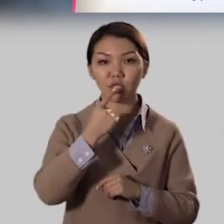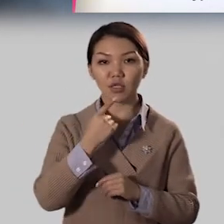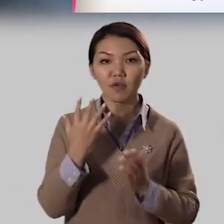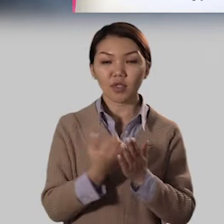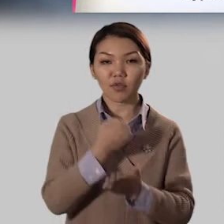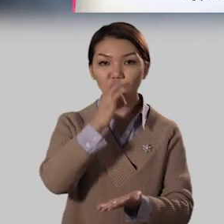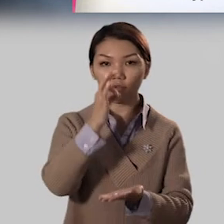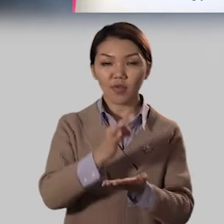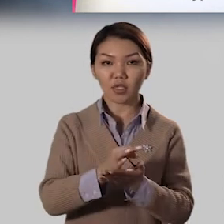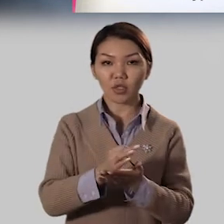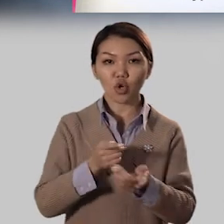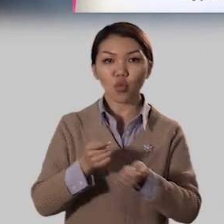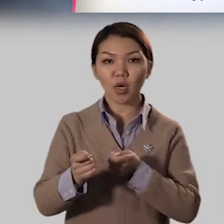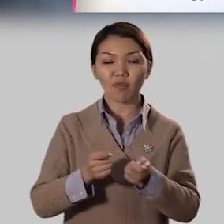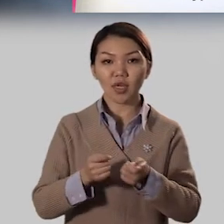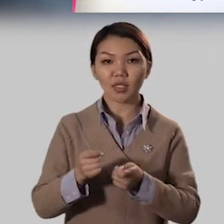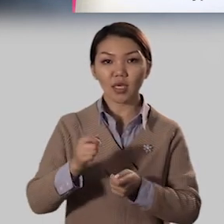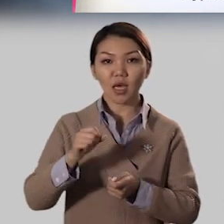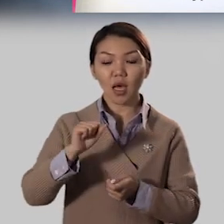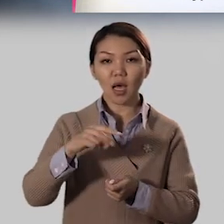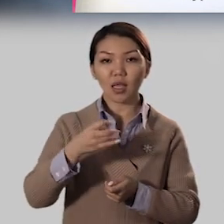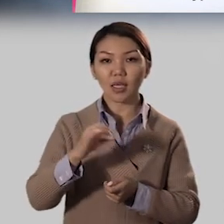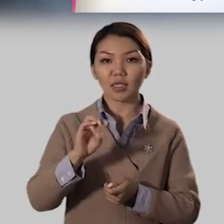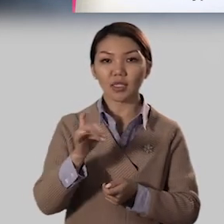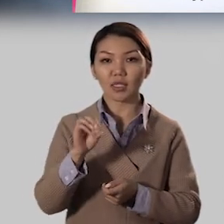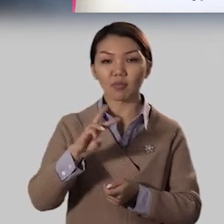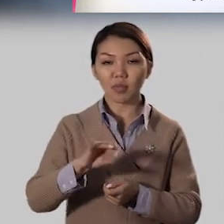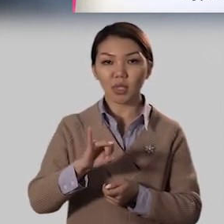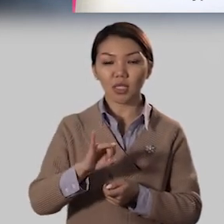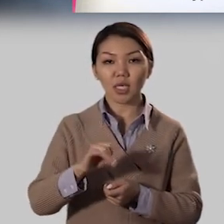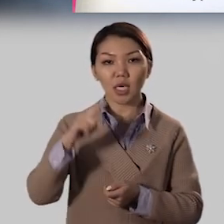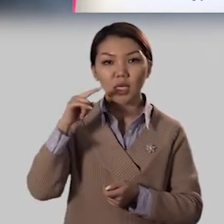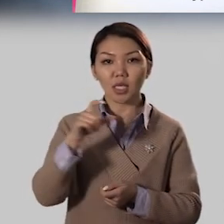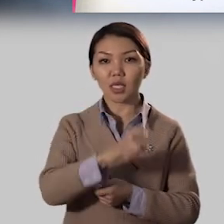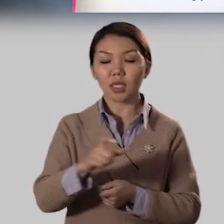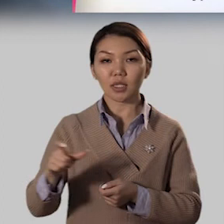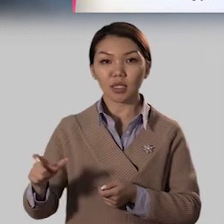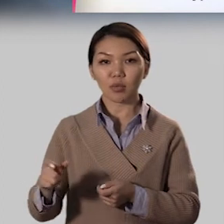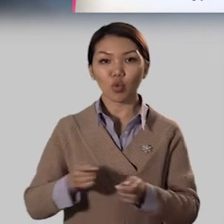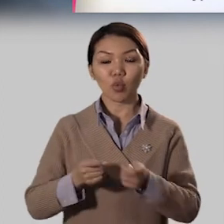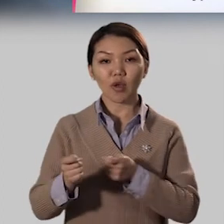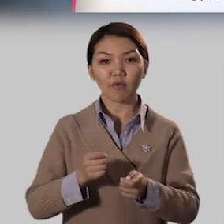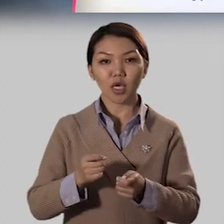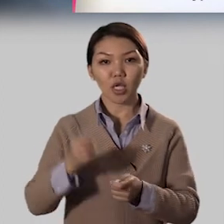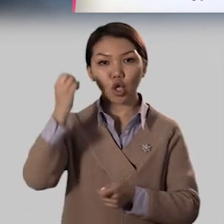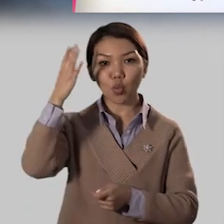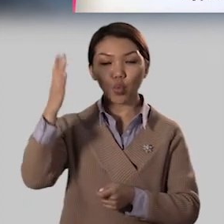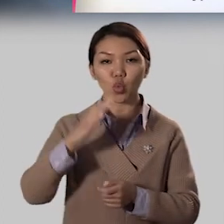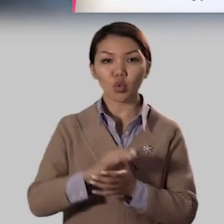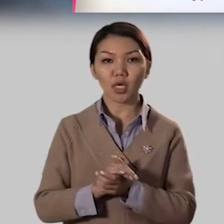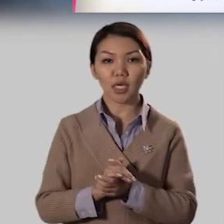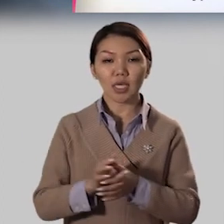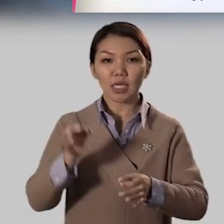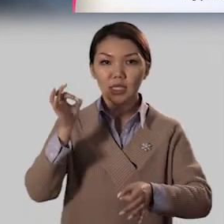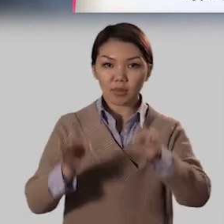управлять алой скими кыргызами в очень сложный период и управляла мудра и рассудительна и